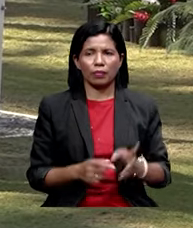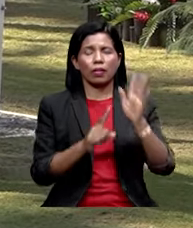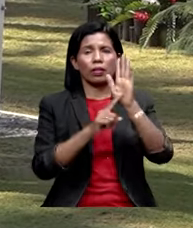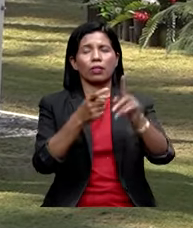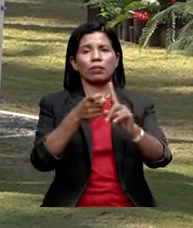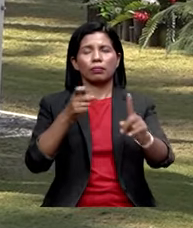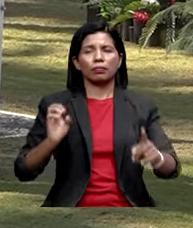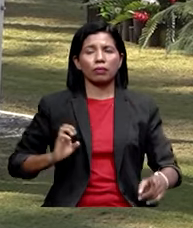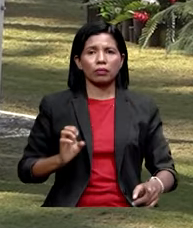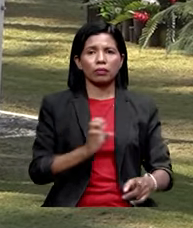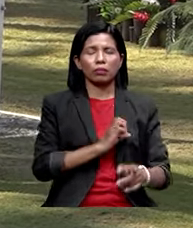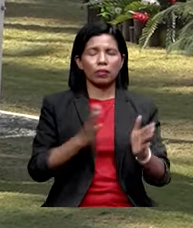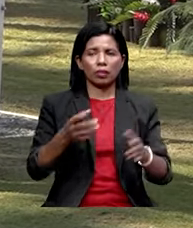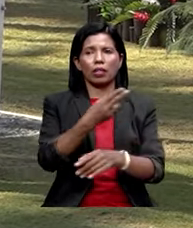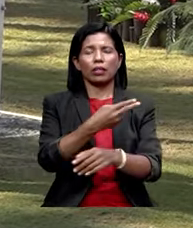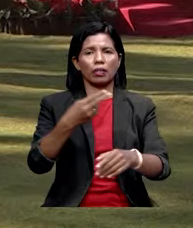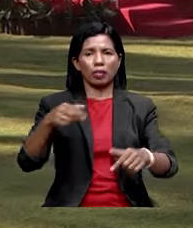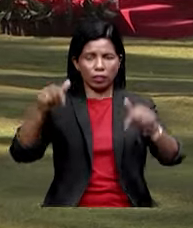repononia repbl